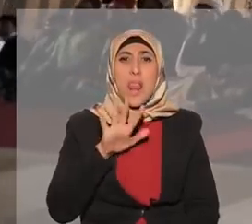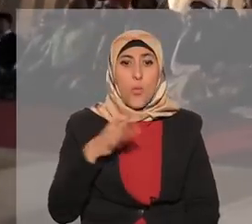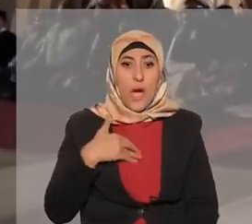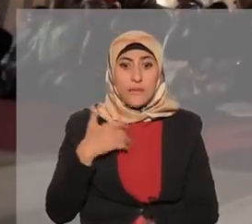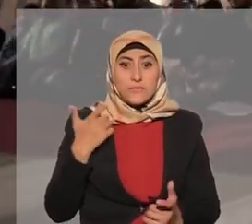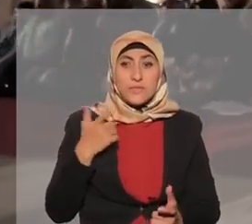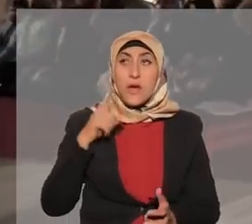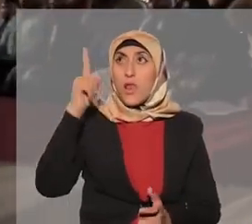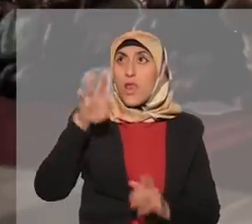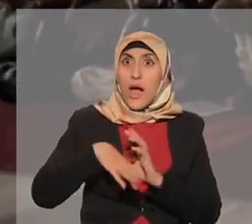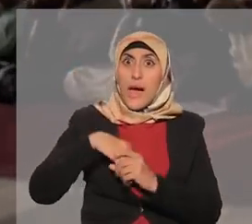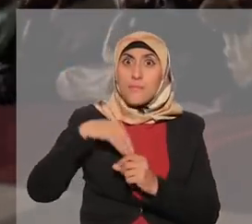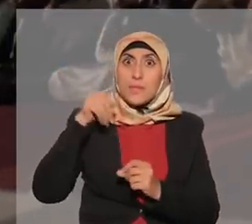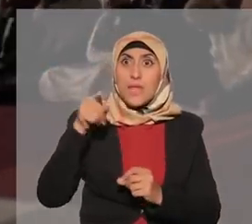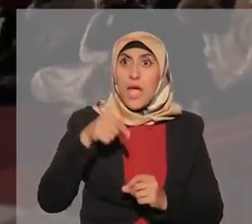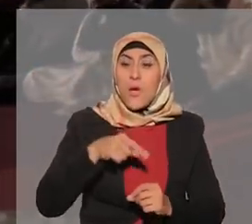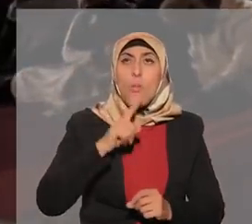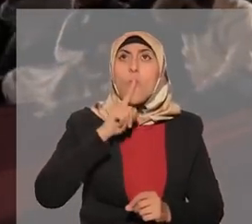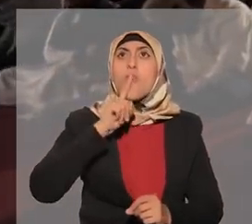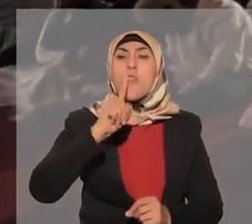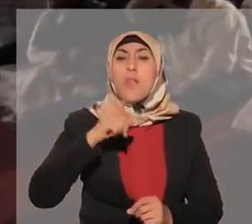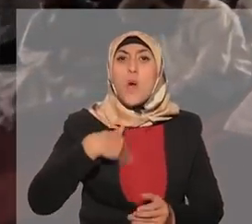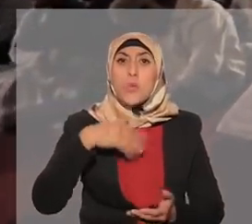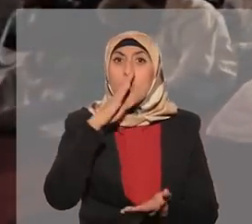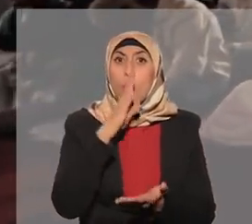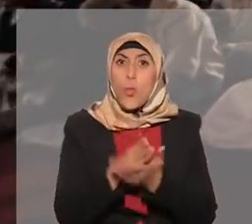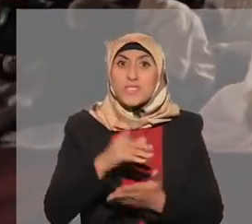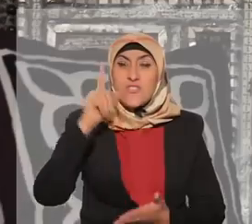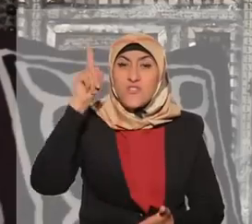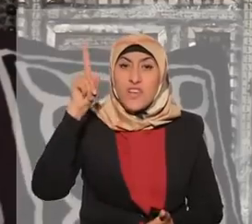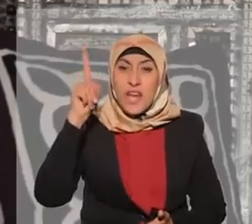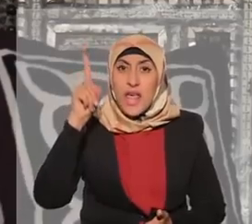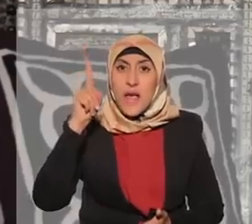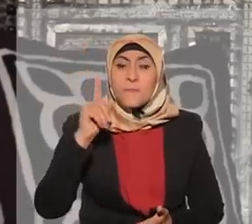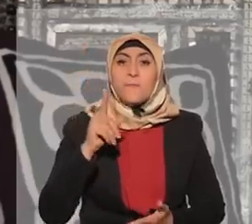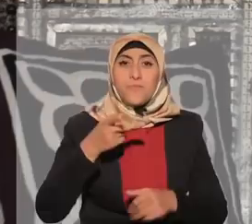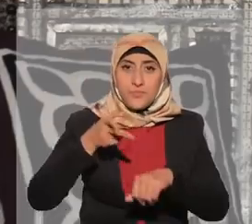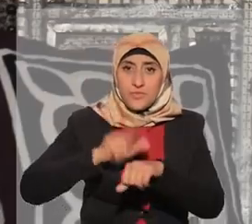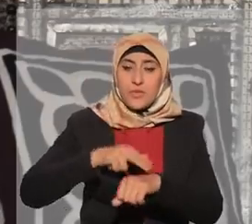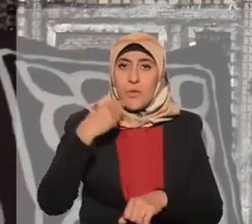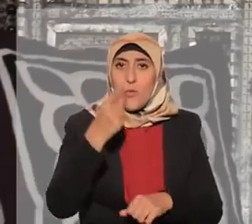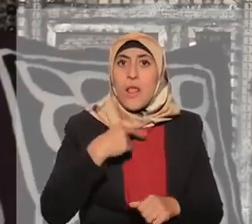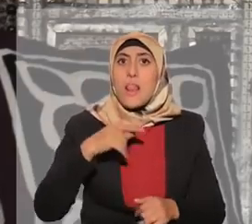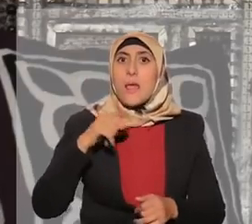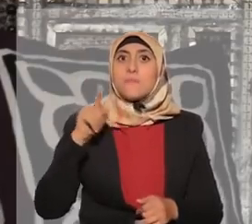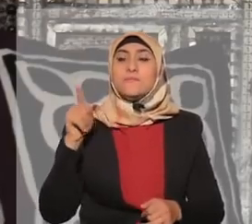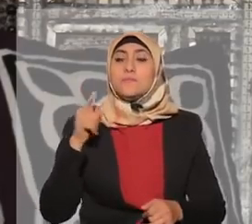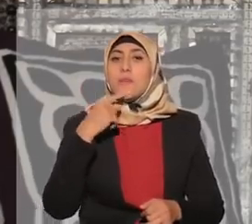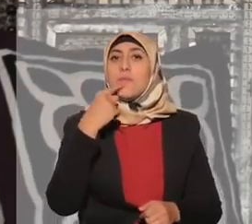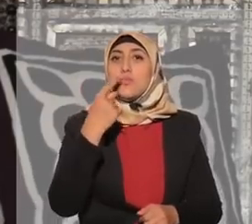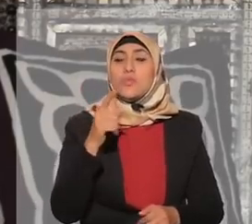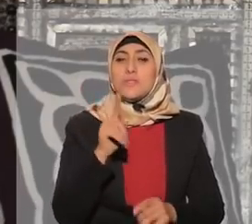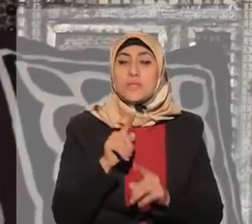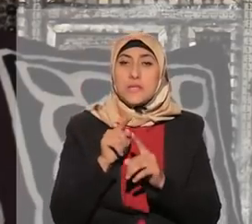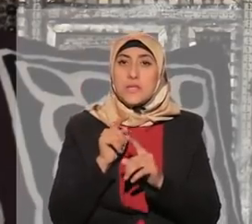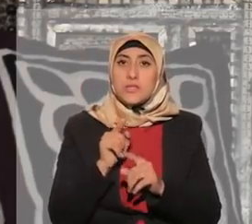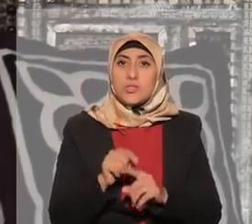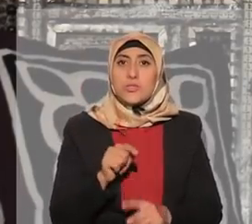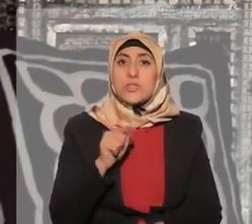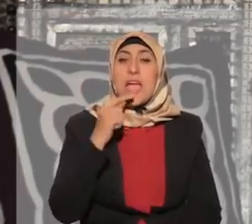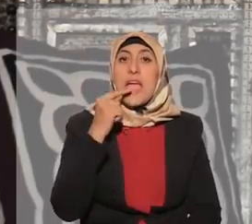اختاره الله تعالى عز وجل له. مرة أخرى يقول سيدنا أبو